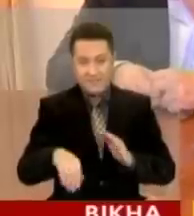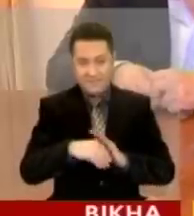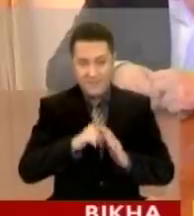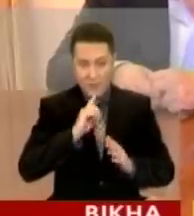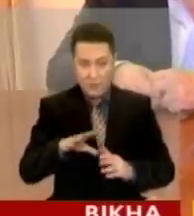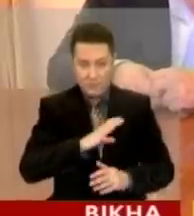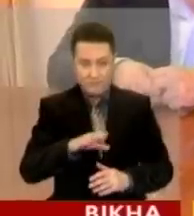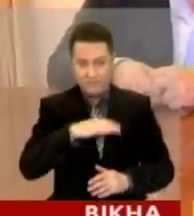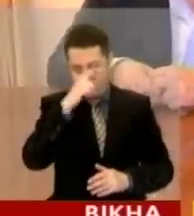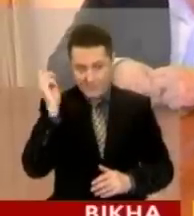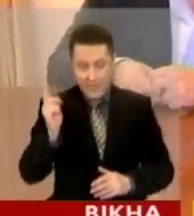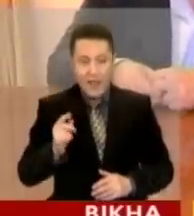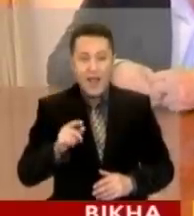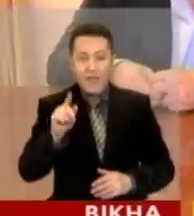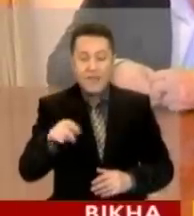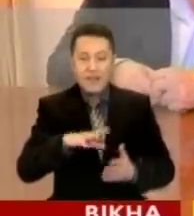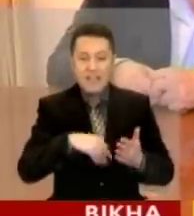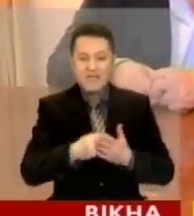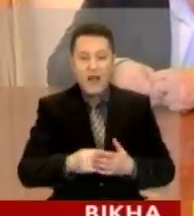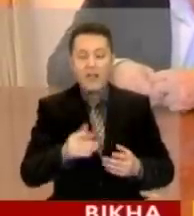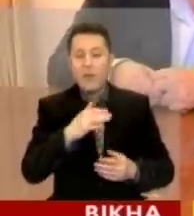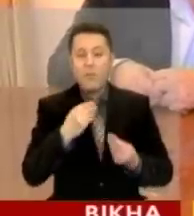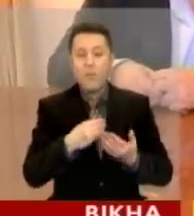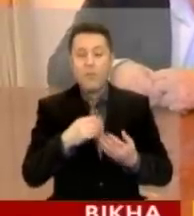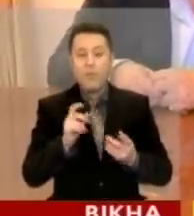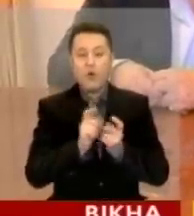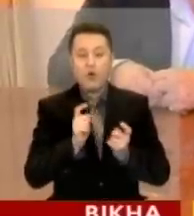першорядних заходів Коломойський назвав боротьбу з корупці